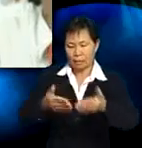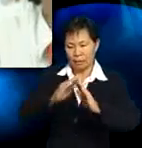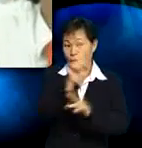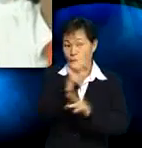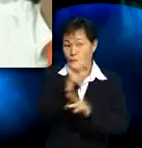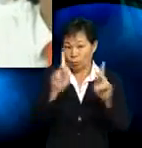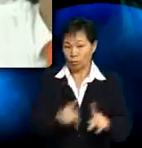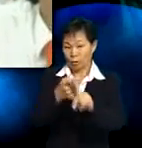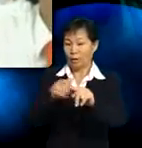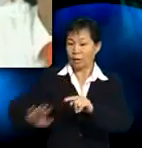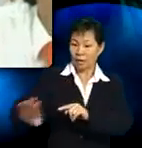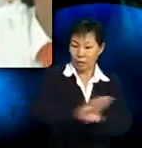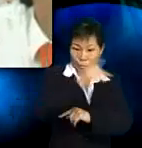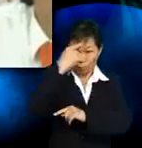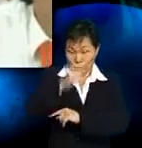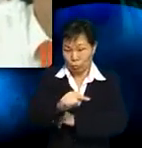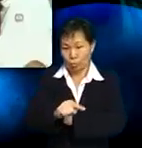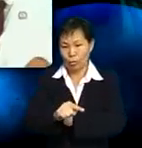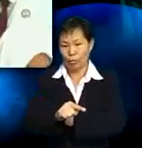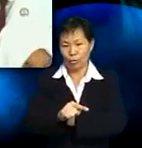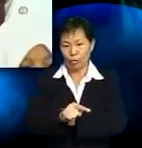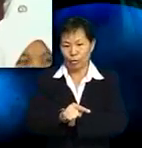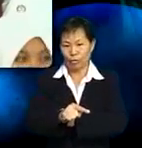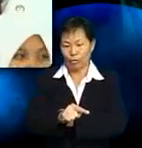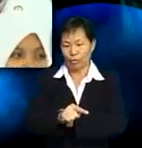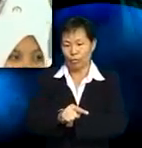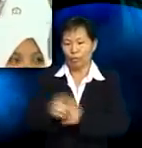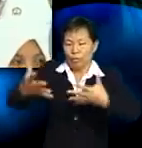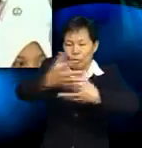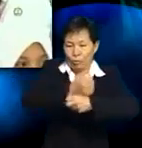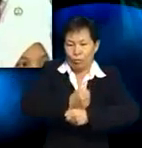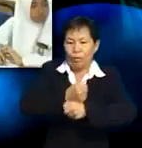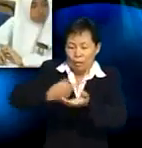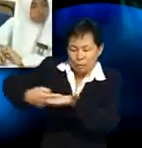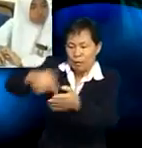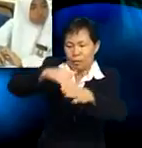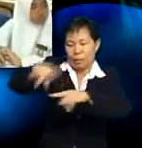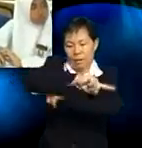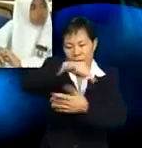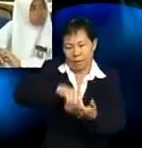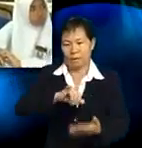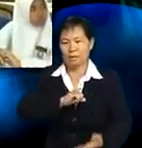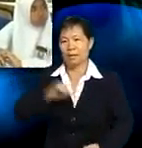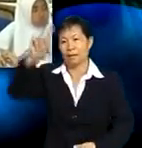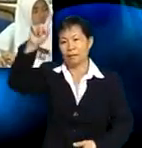ingin meminta salah seorang dari kamu untuk membuat rumusan tentang hasil pembicaraan kita pada hari ini